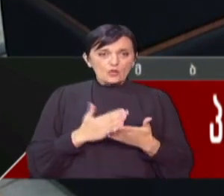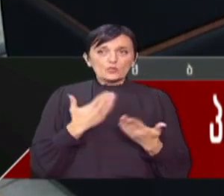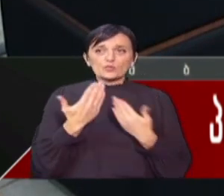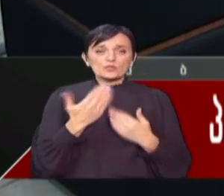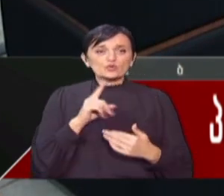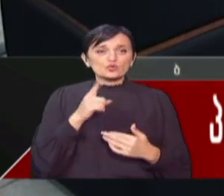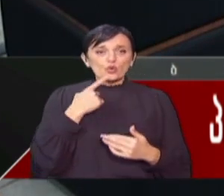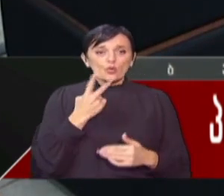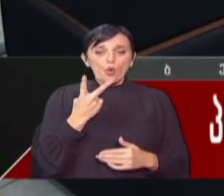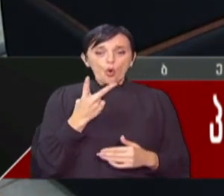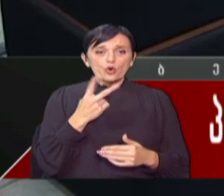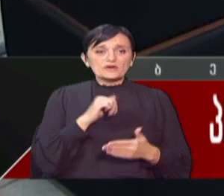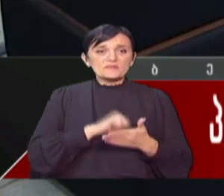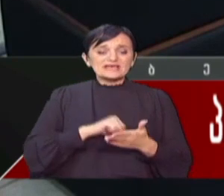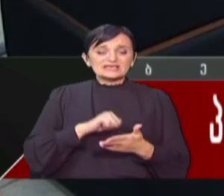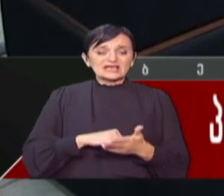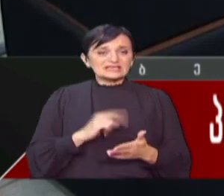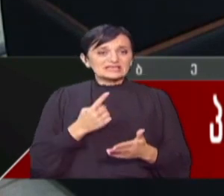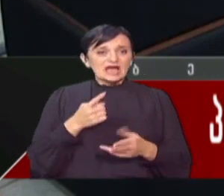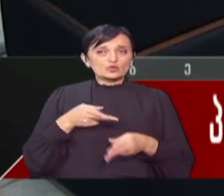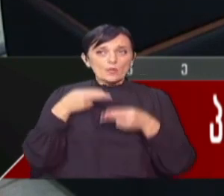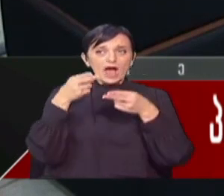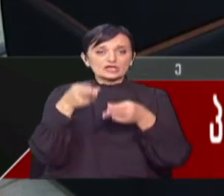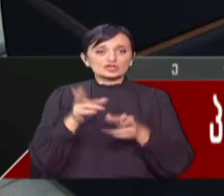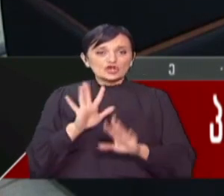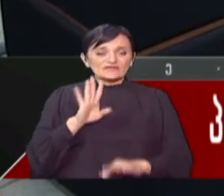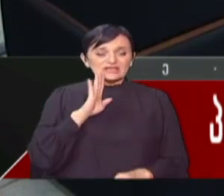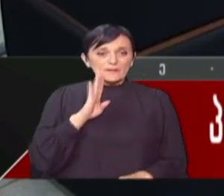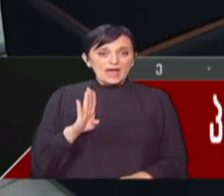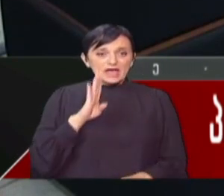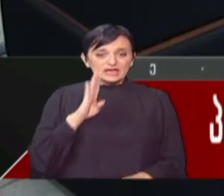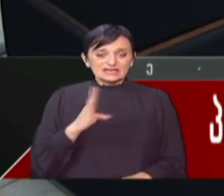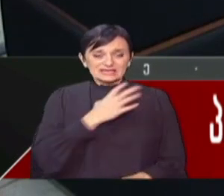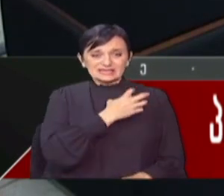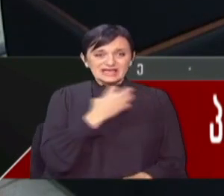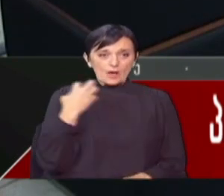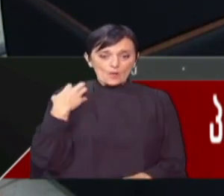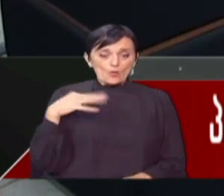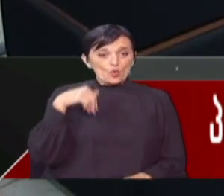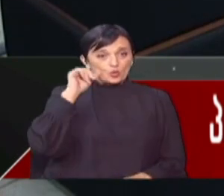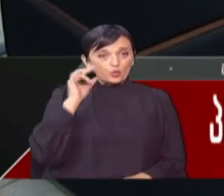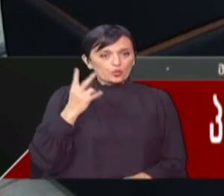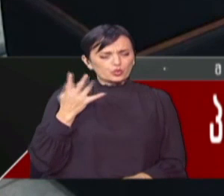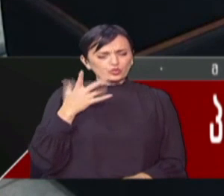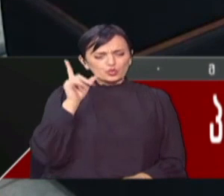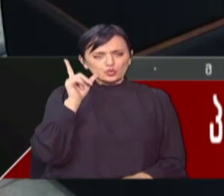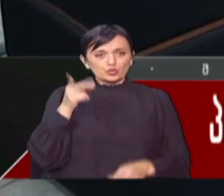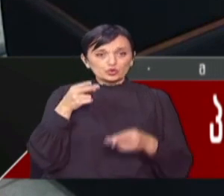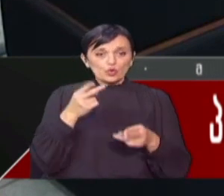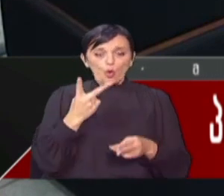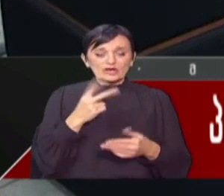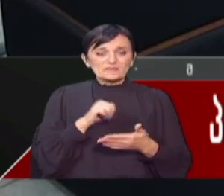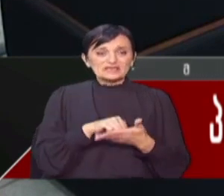ის ასახელებს ორ მიზეს, რატომაც არ ჩავიდა ბელგიაში, ბელგიის სამეფოში, გუშინ უნდა ჩასულიყო თუ გუშინ წინ. ორი